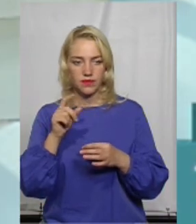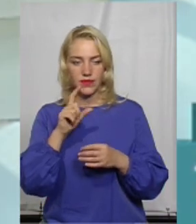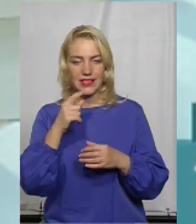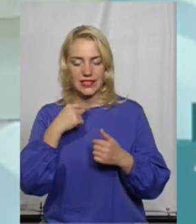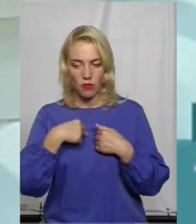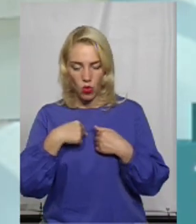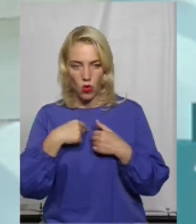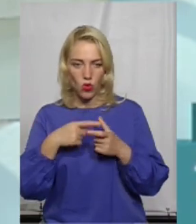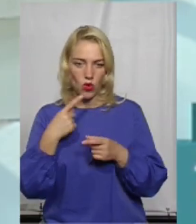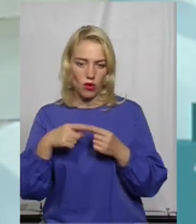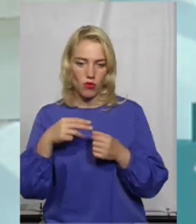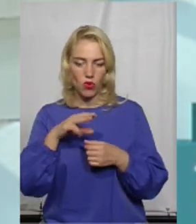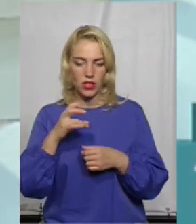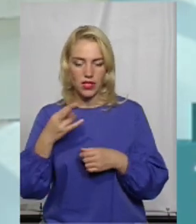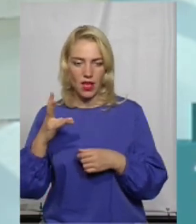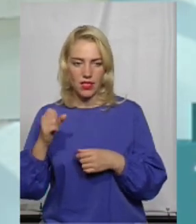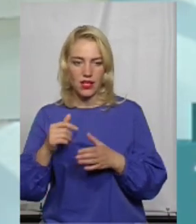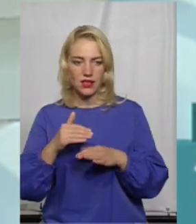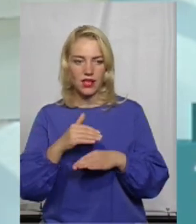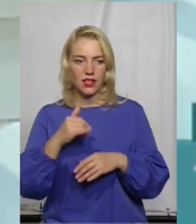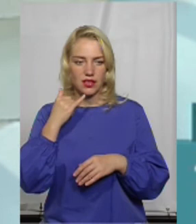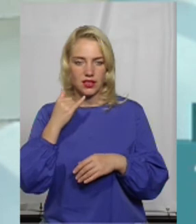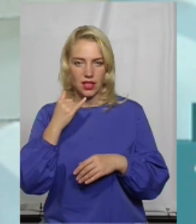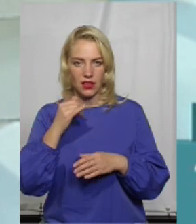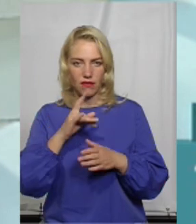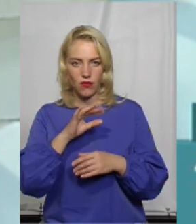зі мною чи з пані Тетяною. Мій телефон